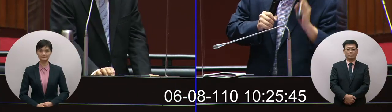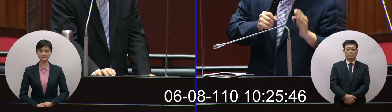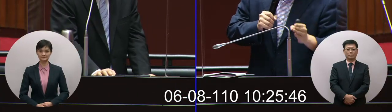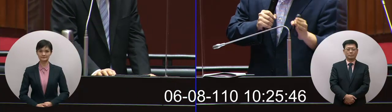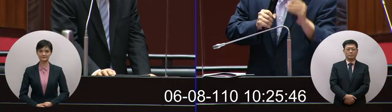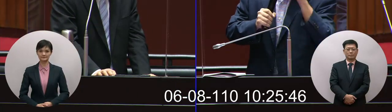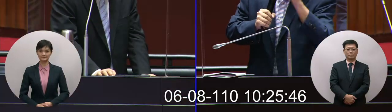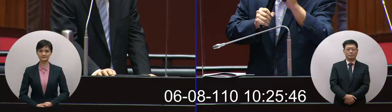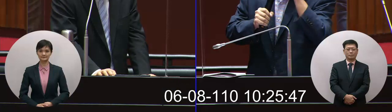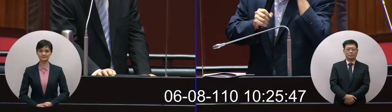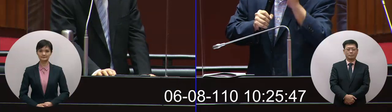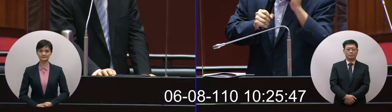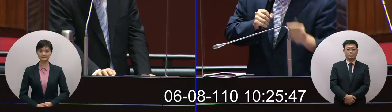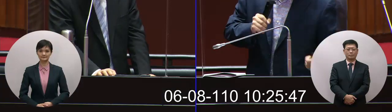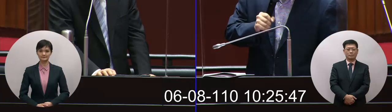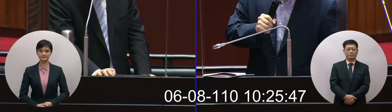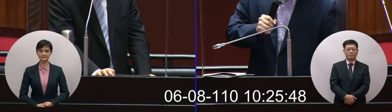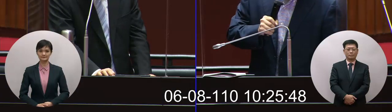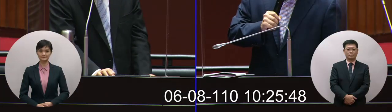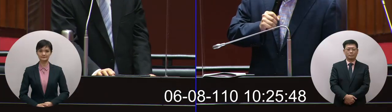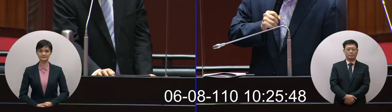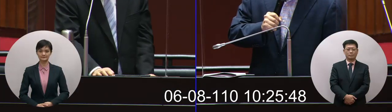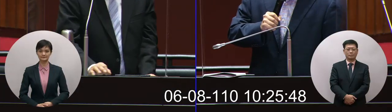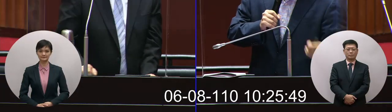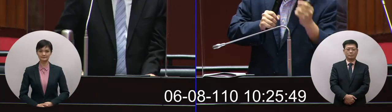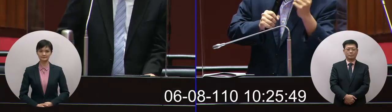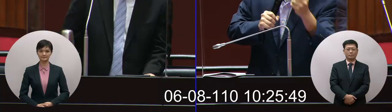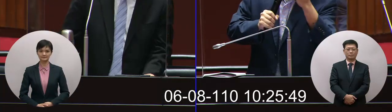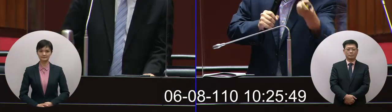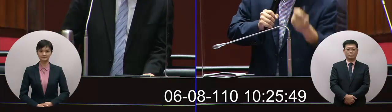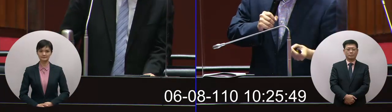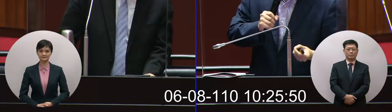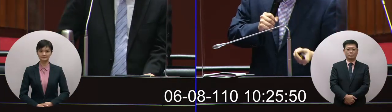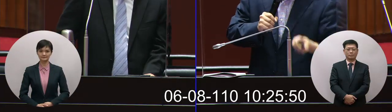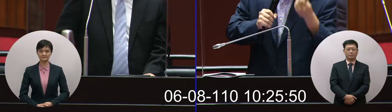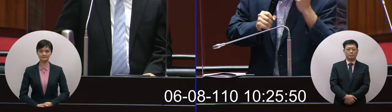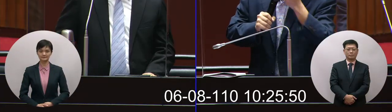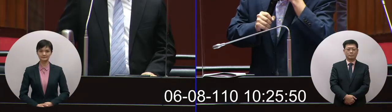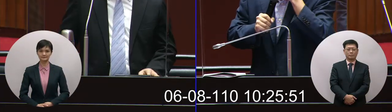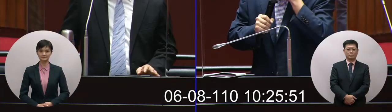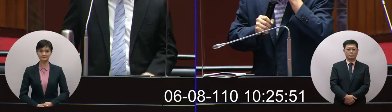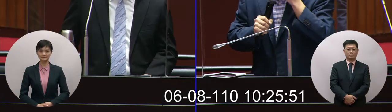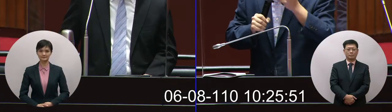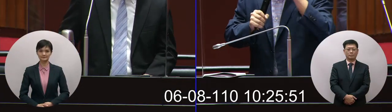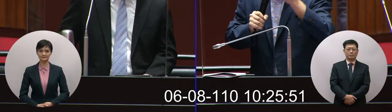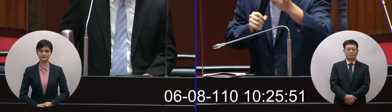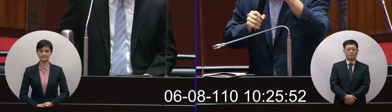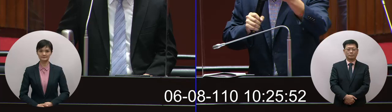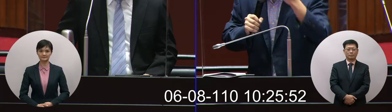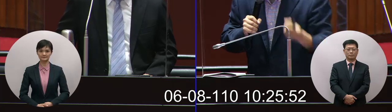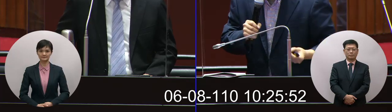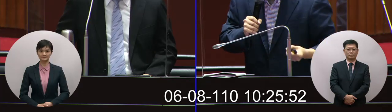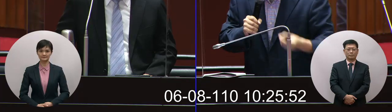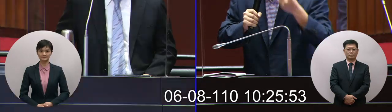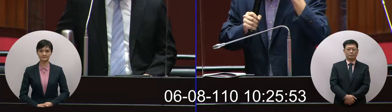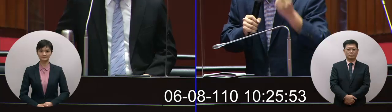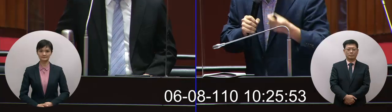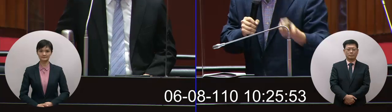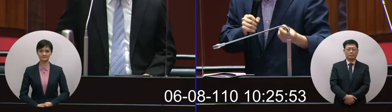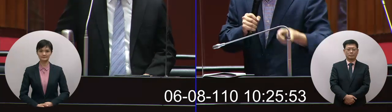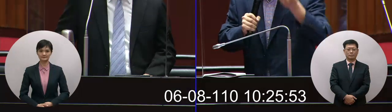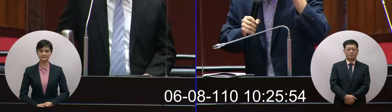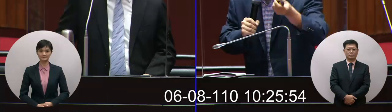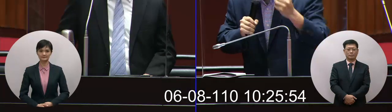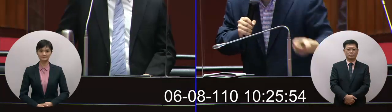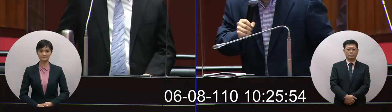的状况，已经赋予这么大的权利了呢，已经赋予这么大的权利的时候，为什么不去行使这样的权利？你没有去